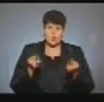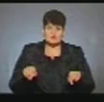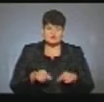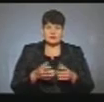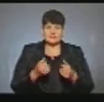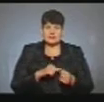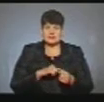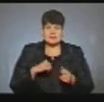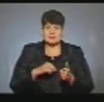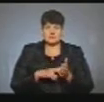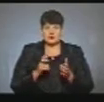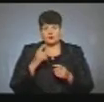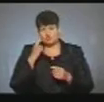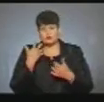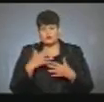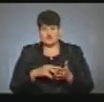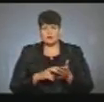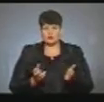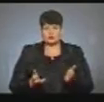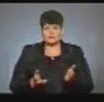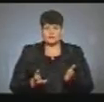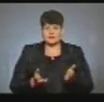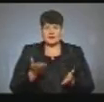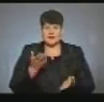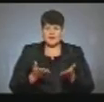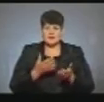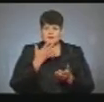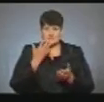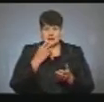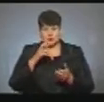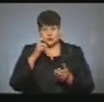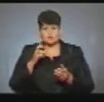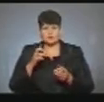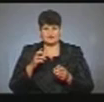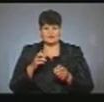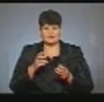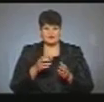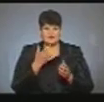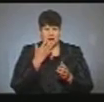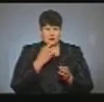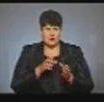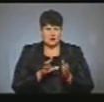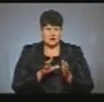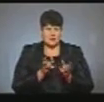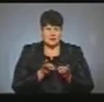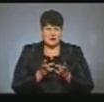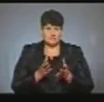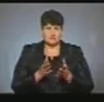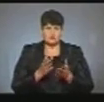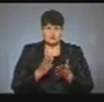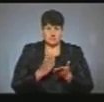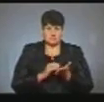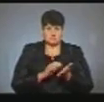самі, відключились і думають, що вони вже відключені. Але ж в теплокомуненерго, інших службах, вони зафіксовані. І коли